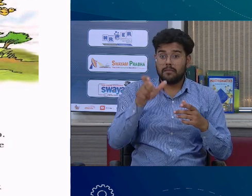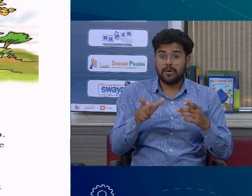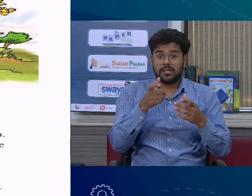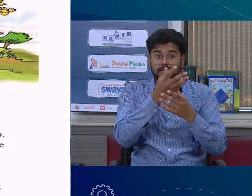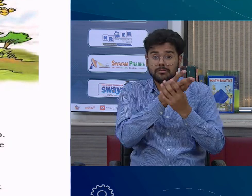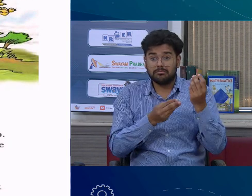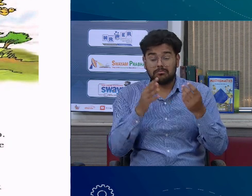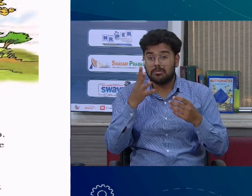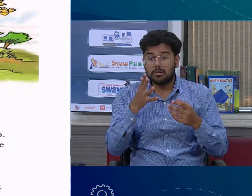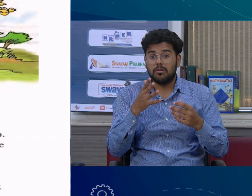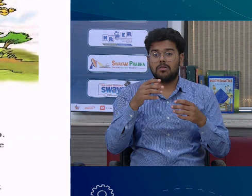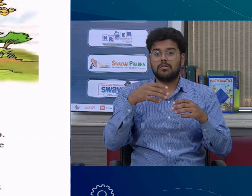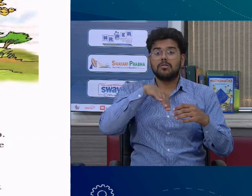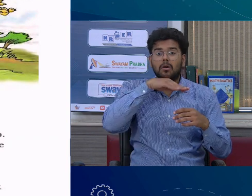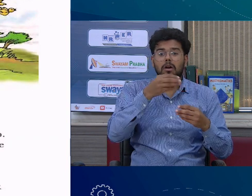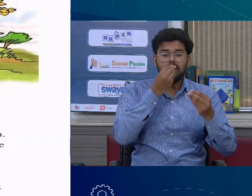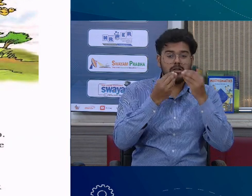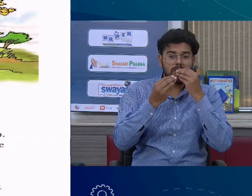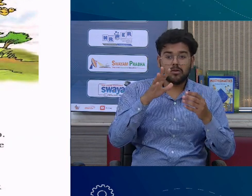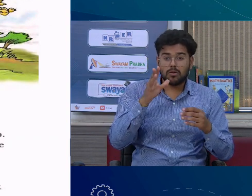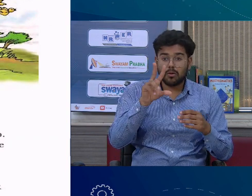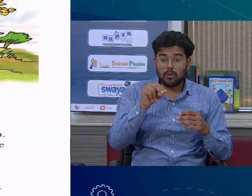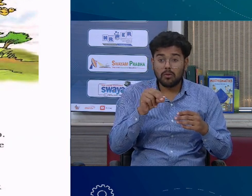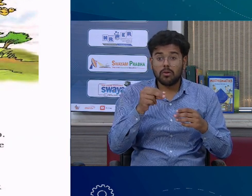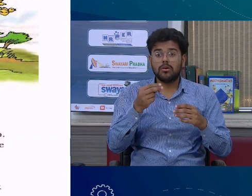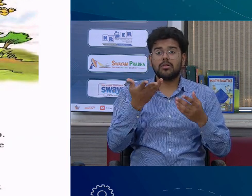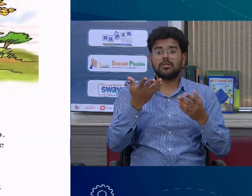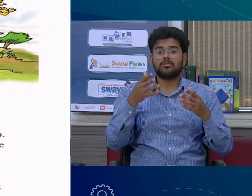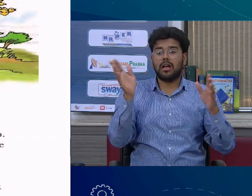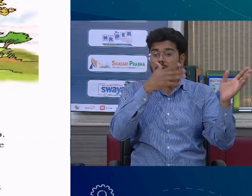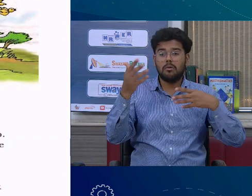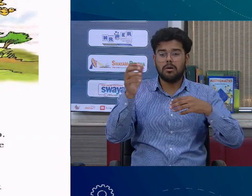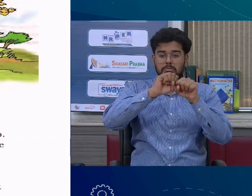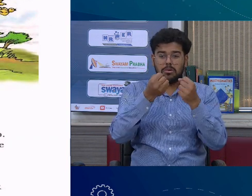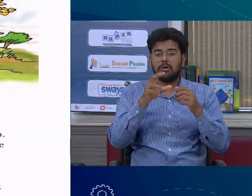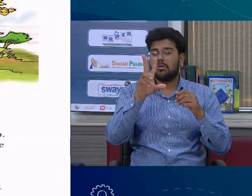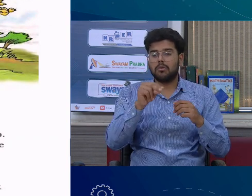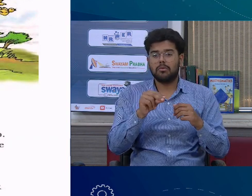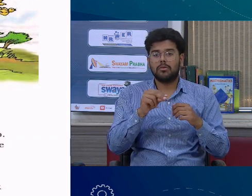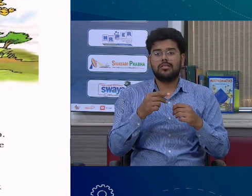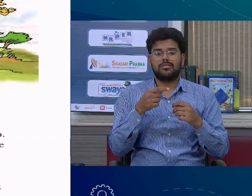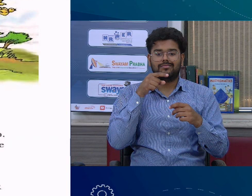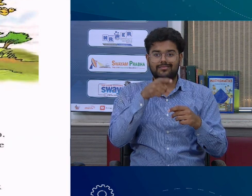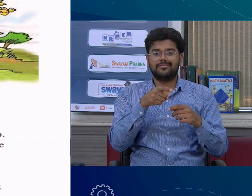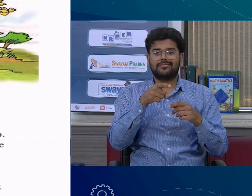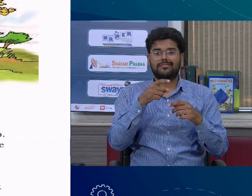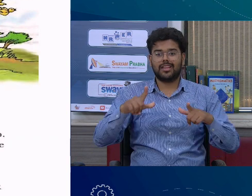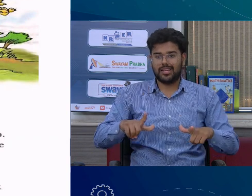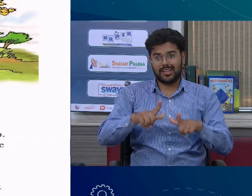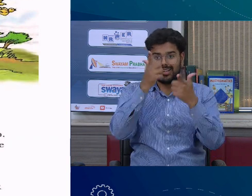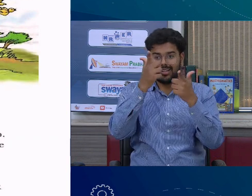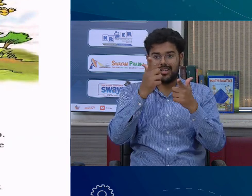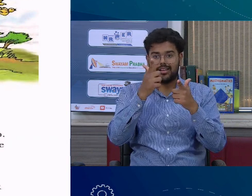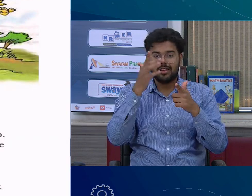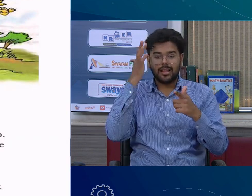wind will do them no harm. अब फर ट्री रियलाइज्ड दैट it was